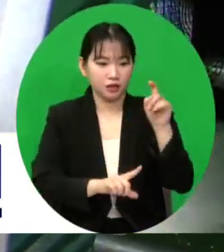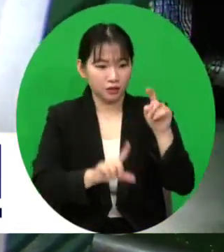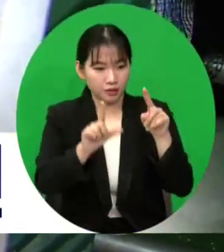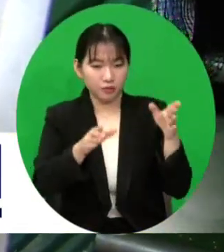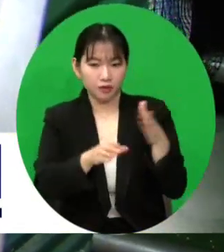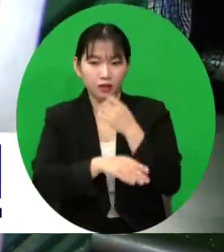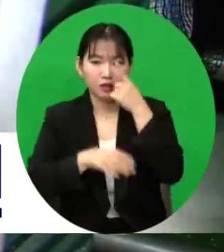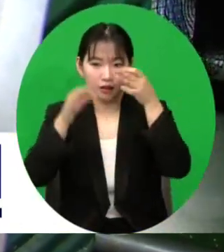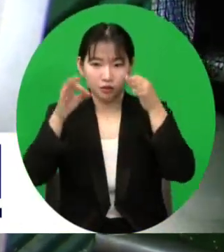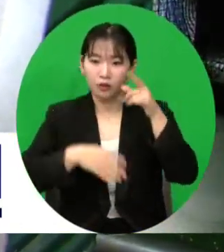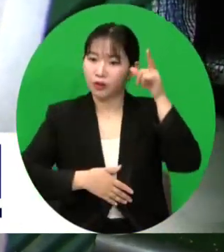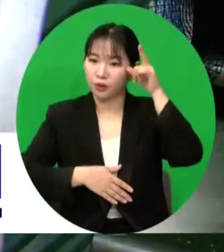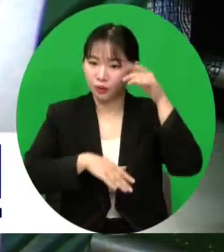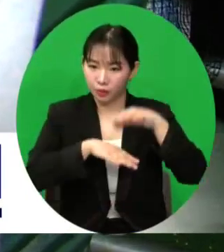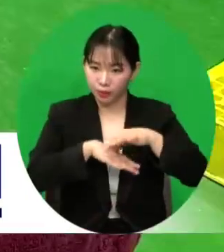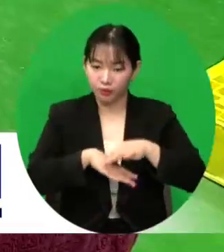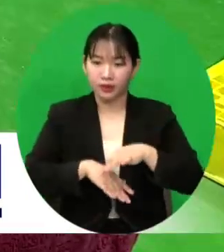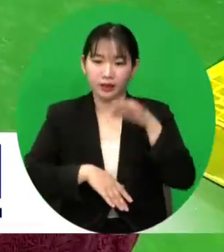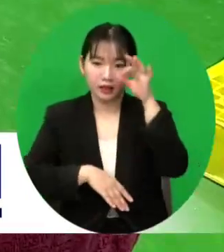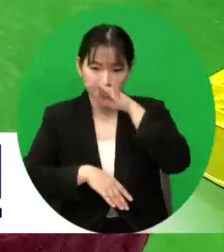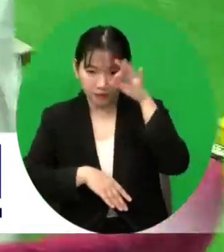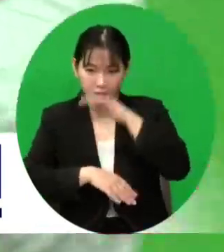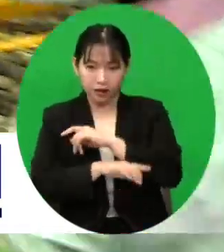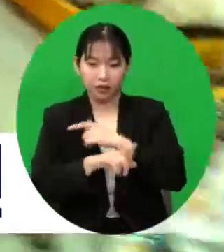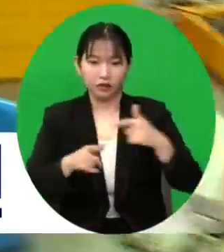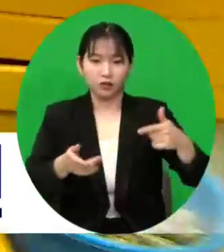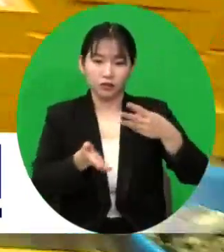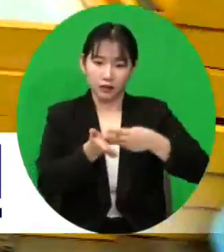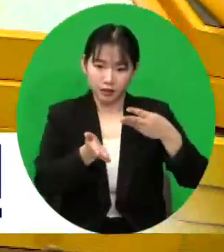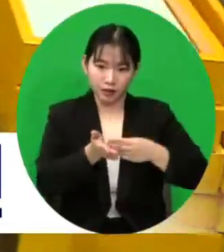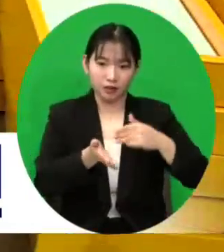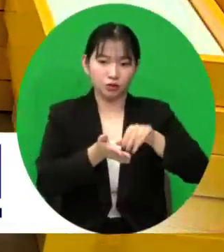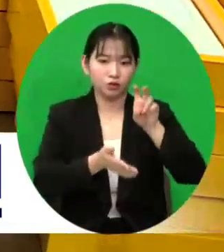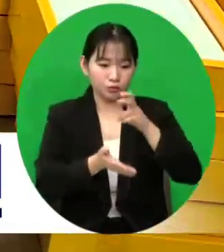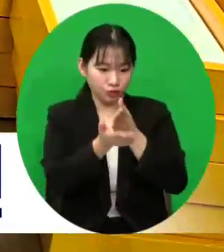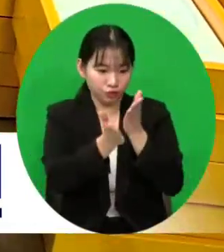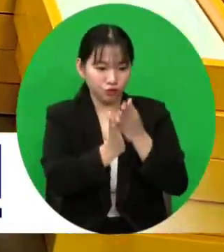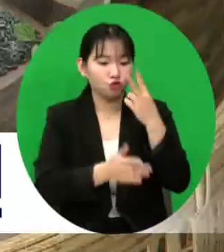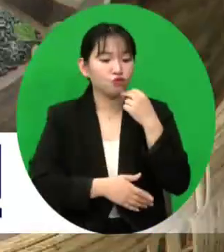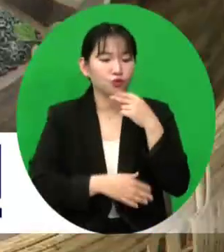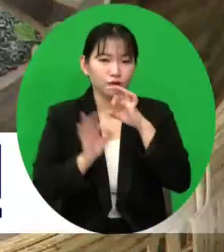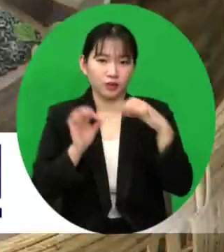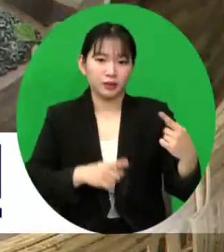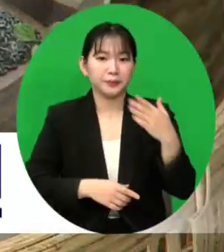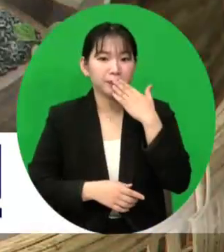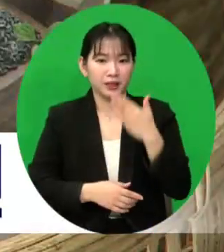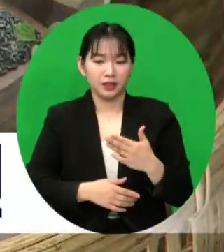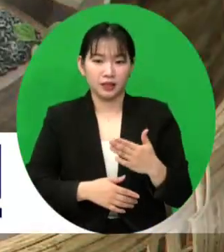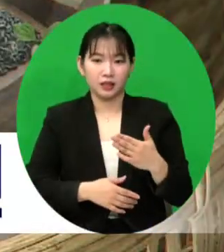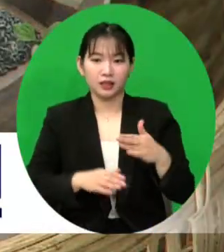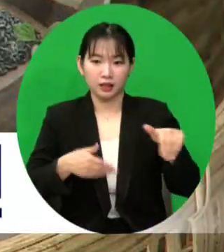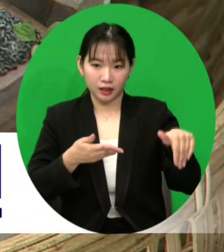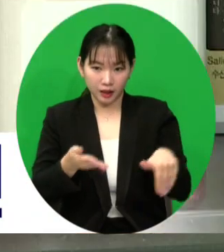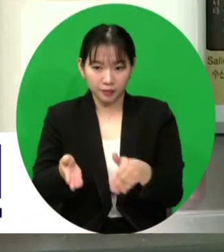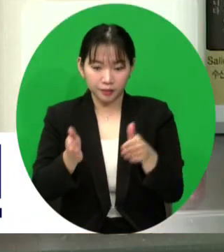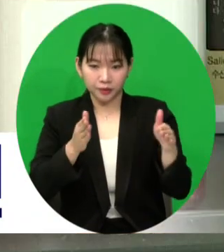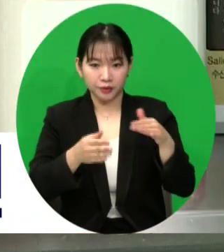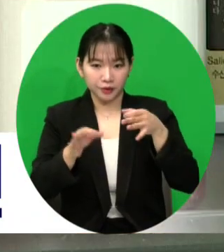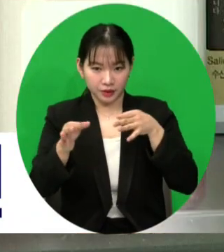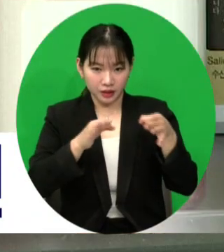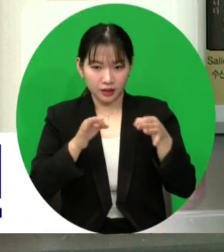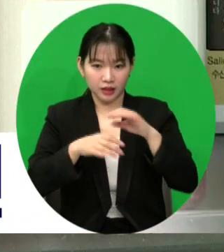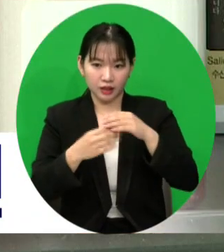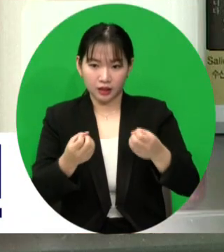달간 소고기의 삼겹살 등 총 22종의 안에 중복 할인도 가능합니다 남도장터 설기획